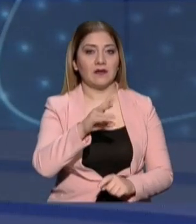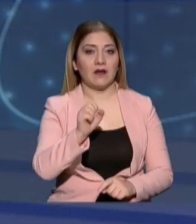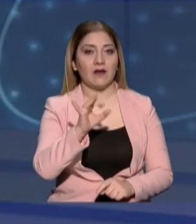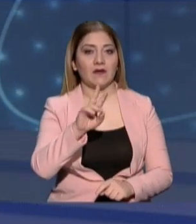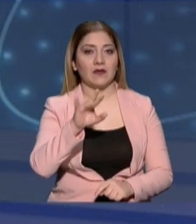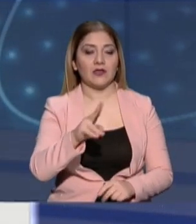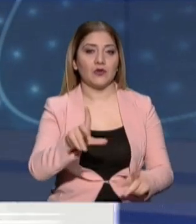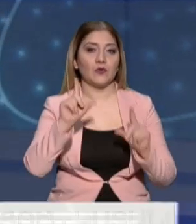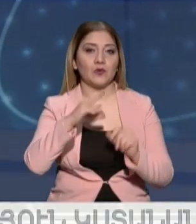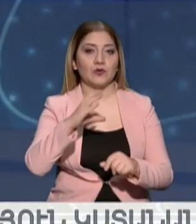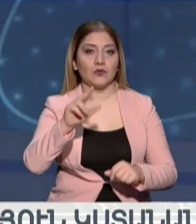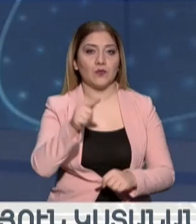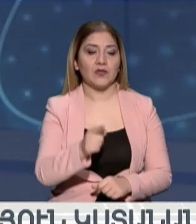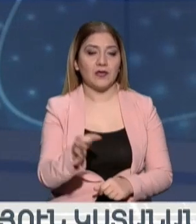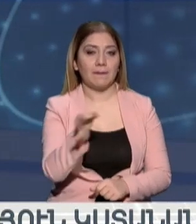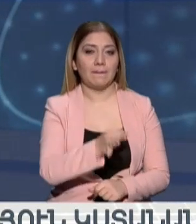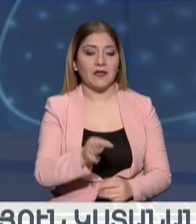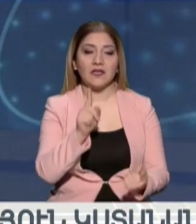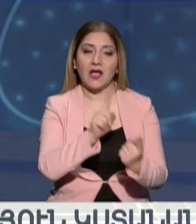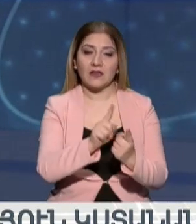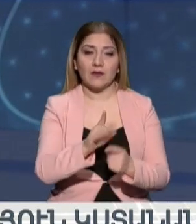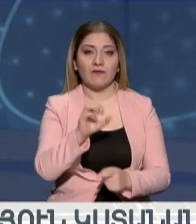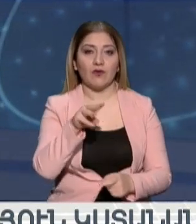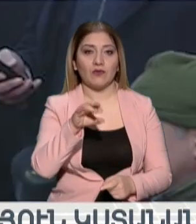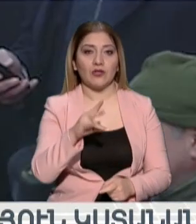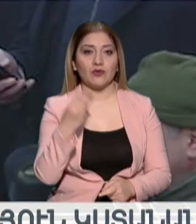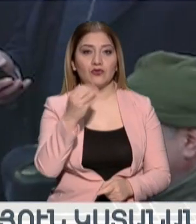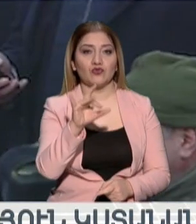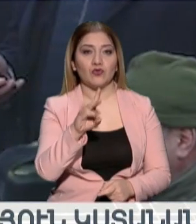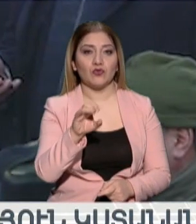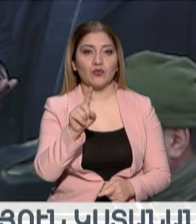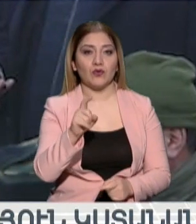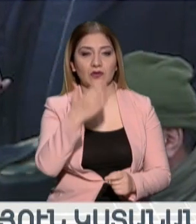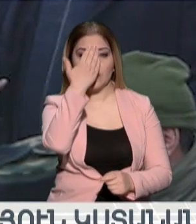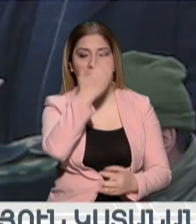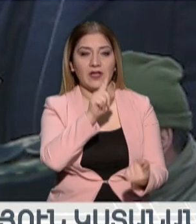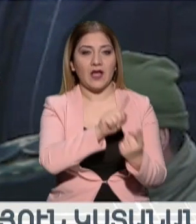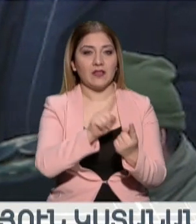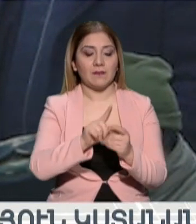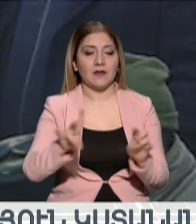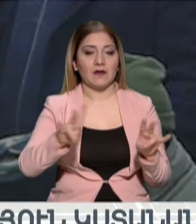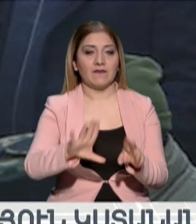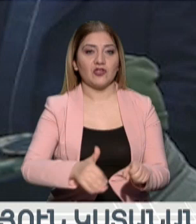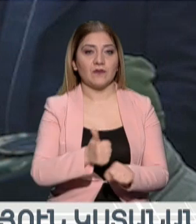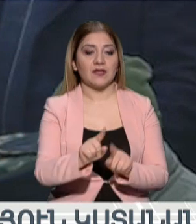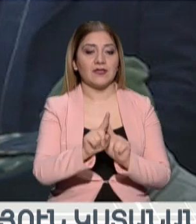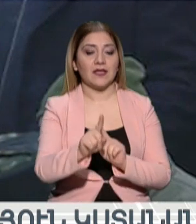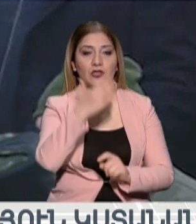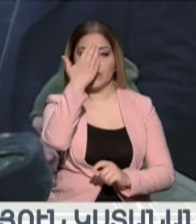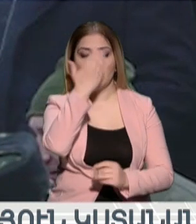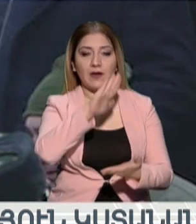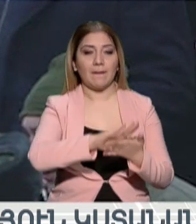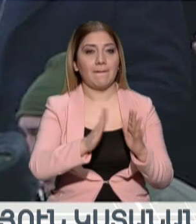այցով Սյունիքում է։ Ավինյանը հանդիպումներ է ունեցել մարզի Որոտան և Շուրնուխ համայնքների բնակիչների հետ։ Փոխվարչապետը հայտնել է, բնակիչների